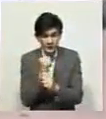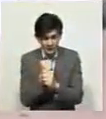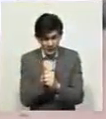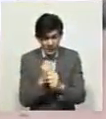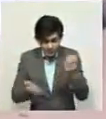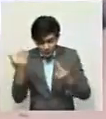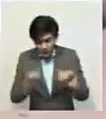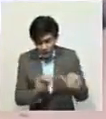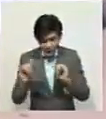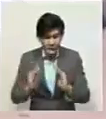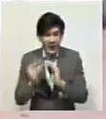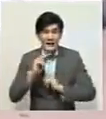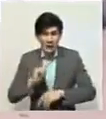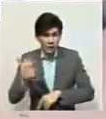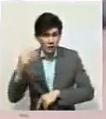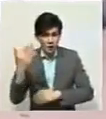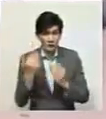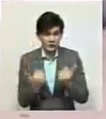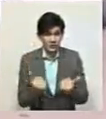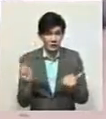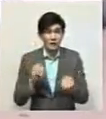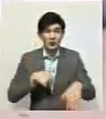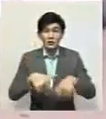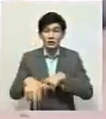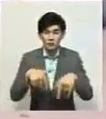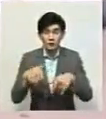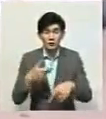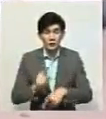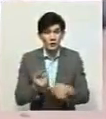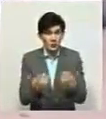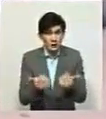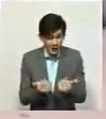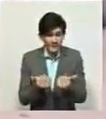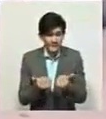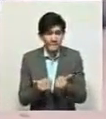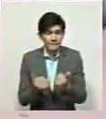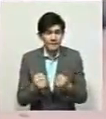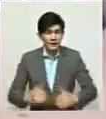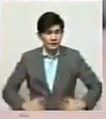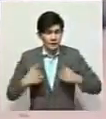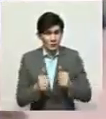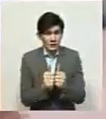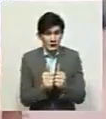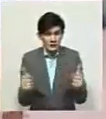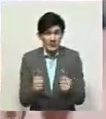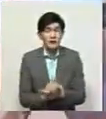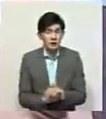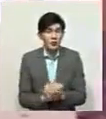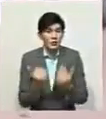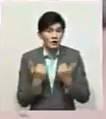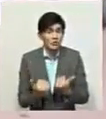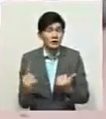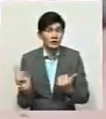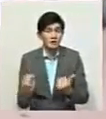รื้อถอนย้ายบ้านเก่าออกค่ะนอกจากนี้ค่ะนอกจากชาวบ้านที่จะได้รับประโยชน์จากการเป็นอยู่ที่ดีขึ้นแล้วในครั้งนี้ก็